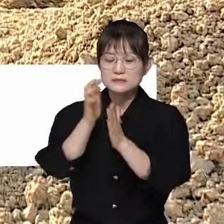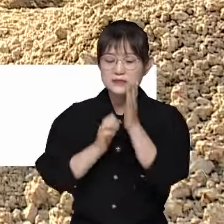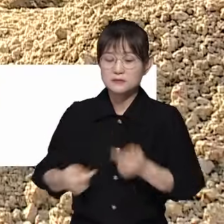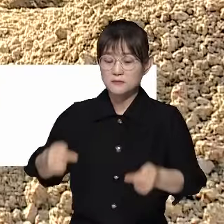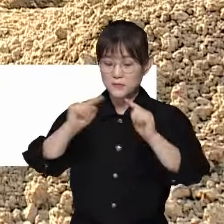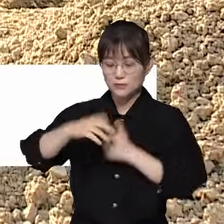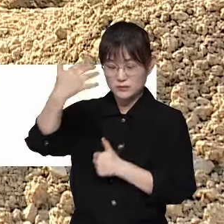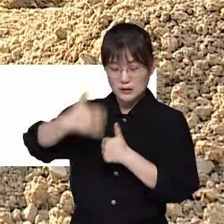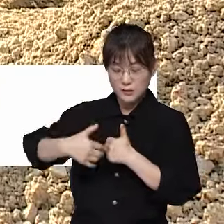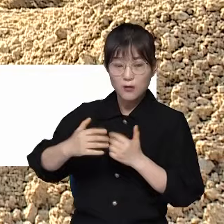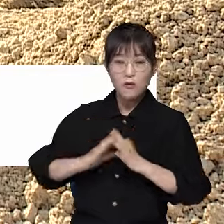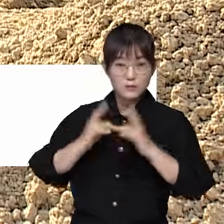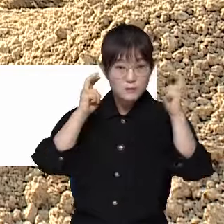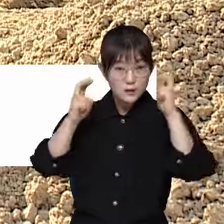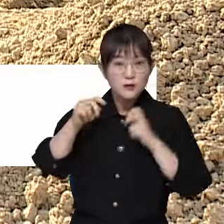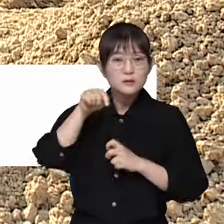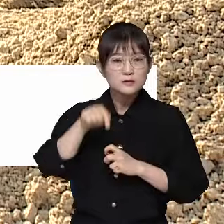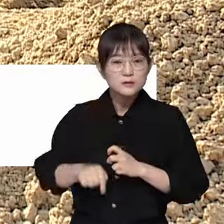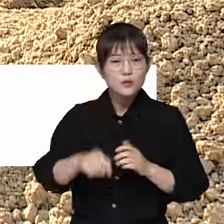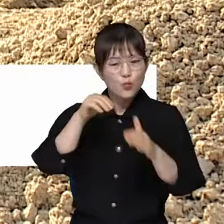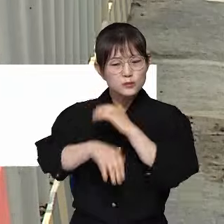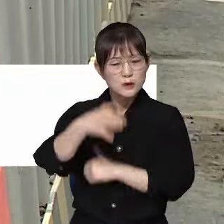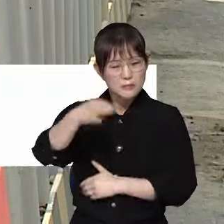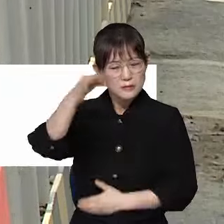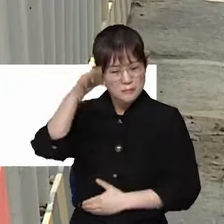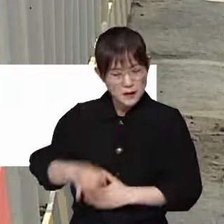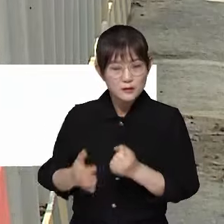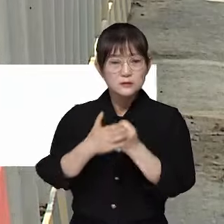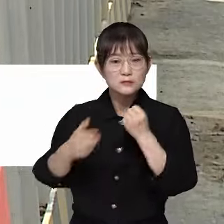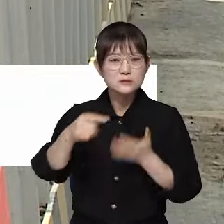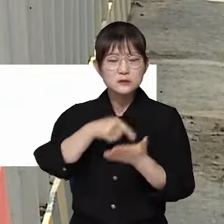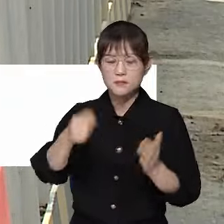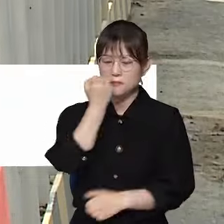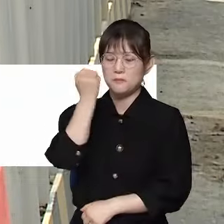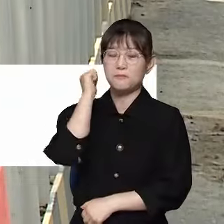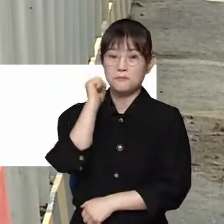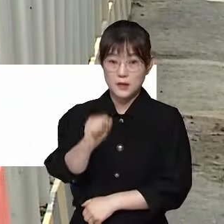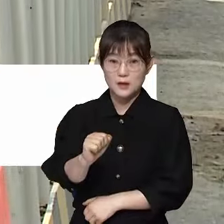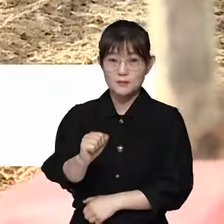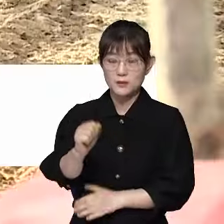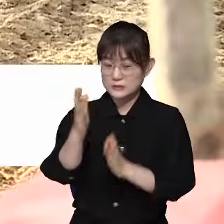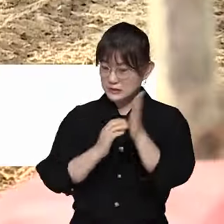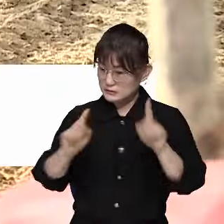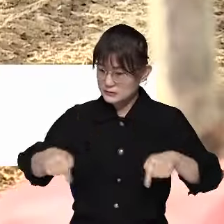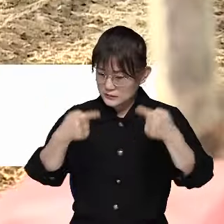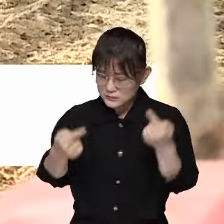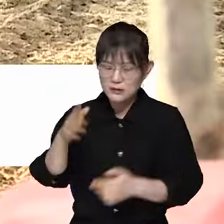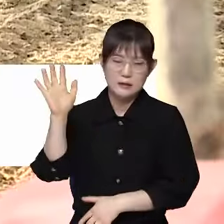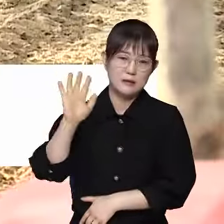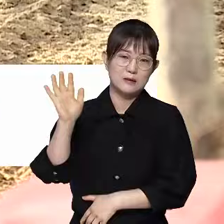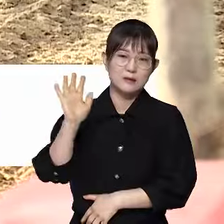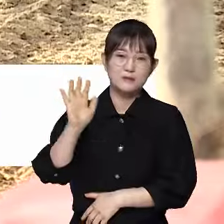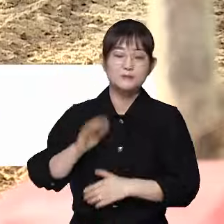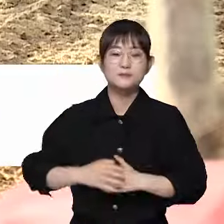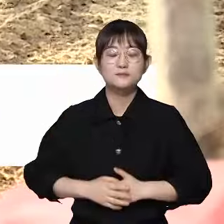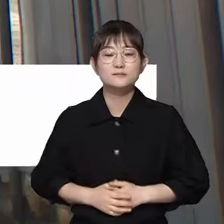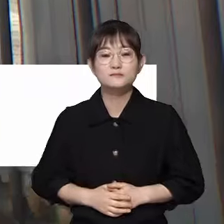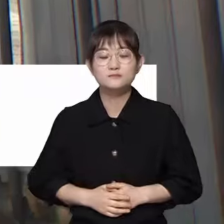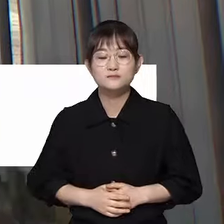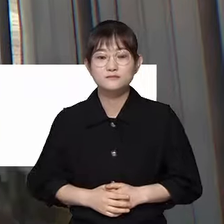공구 낙찰자들은 책정된 공사비가 낮아 손해가 불가피하다며 대부분 난색을 나타낸 것으로